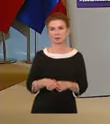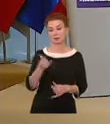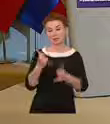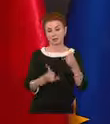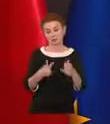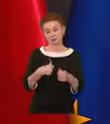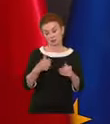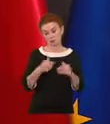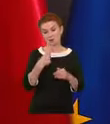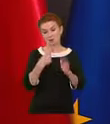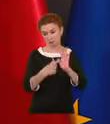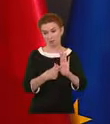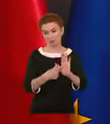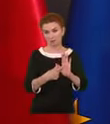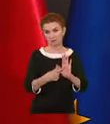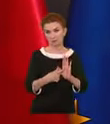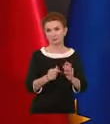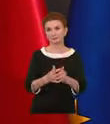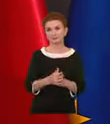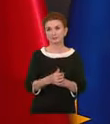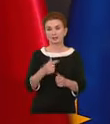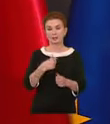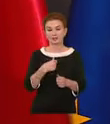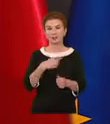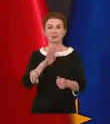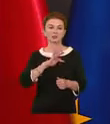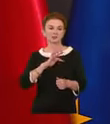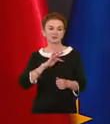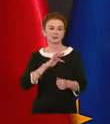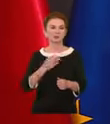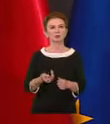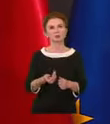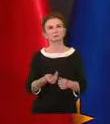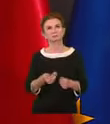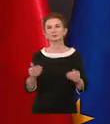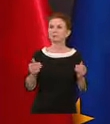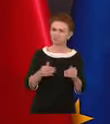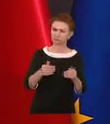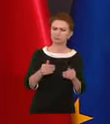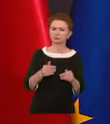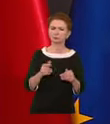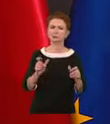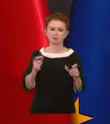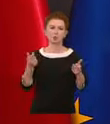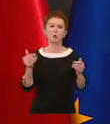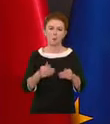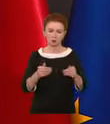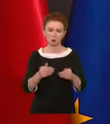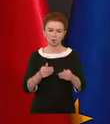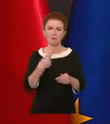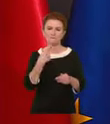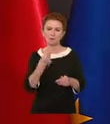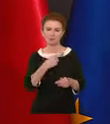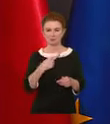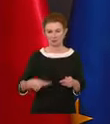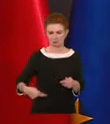mogę powiedzieć, to tak jak powiedziałem, ja swoje rekomendacje przedstawię panu premierowi w najbliższych dniach,